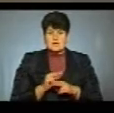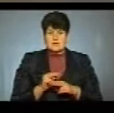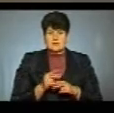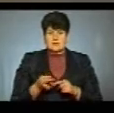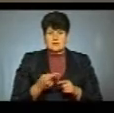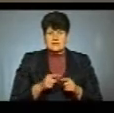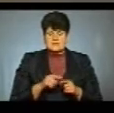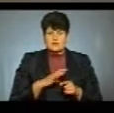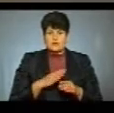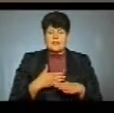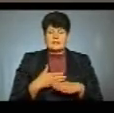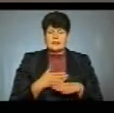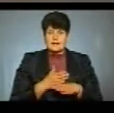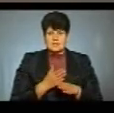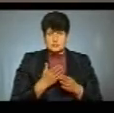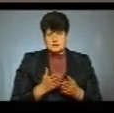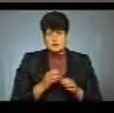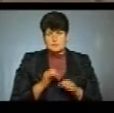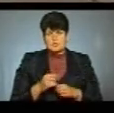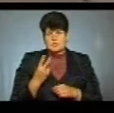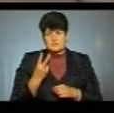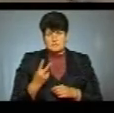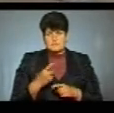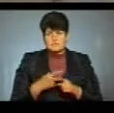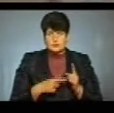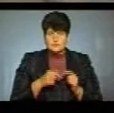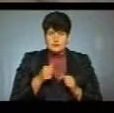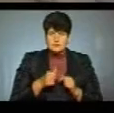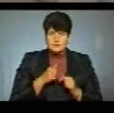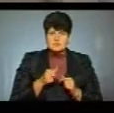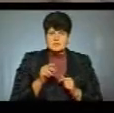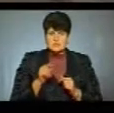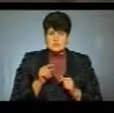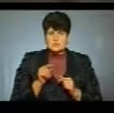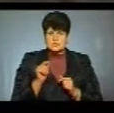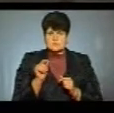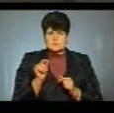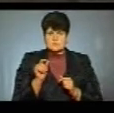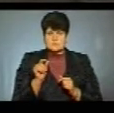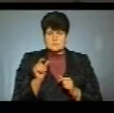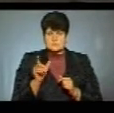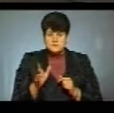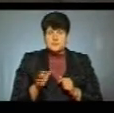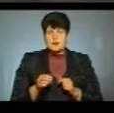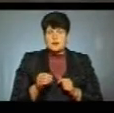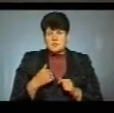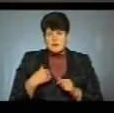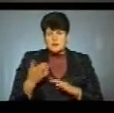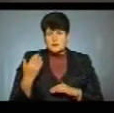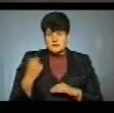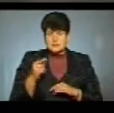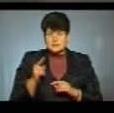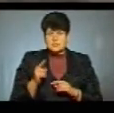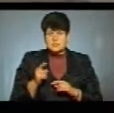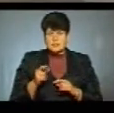Ця тріщина, то десь може 2,5 місяці. Як вона чим раз. Я раніше її